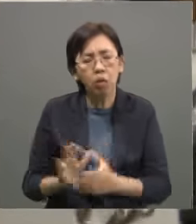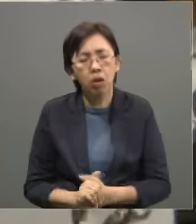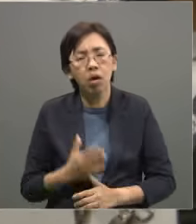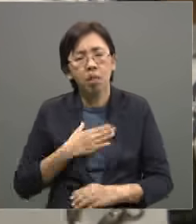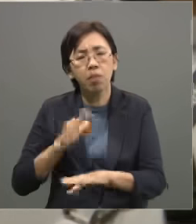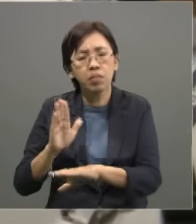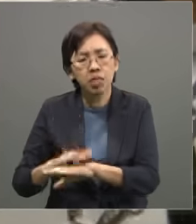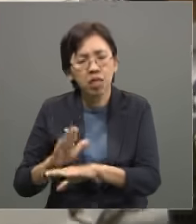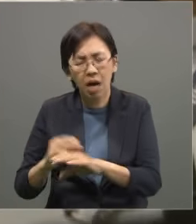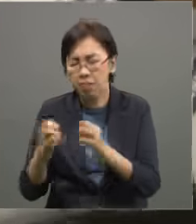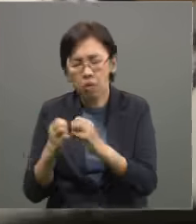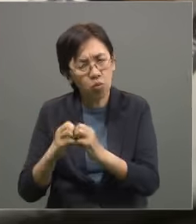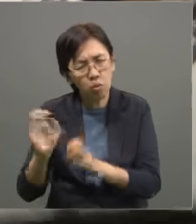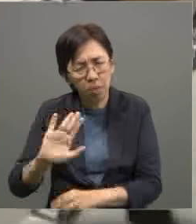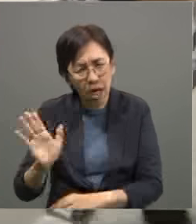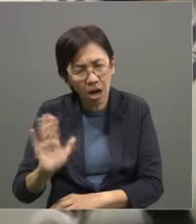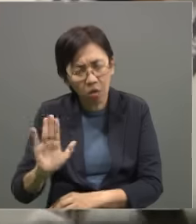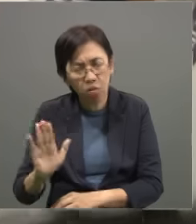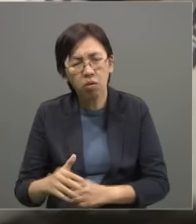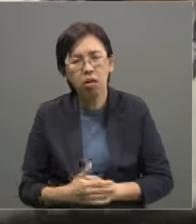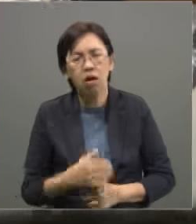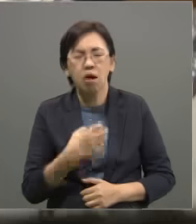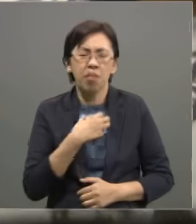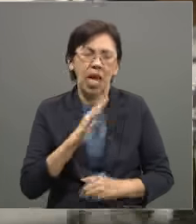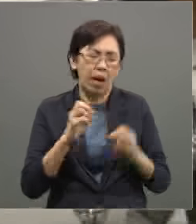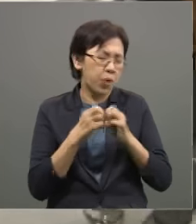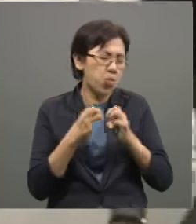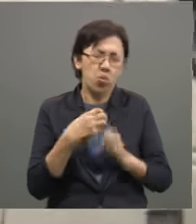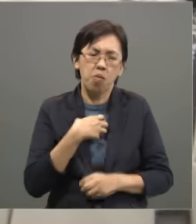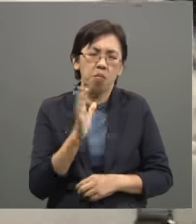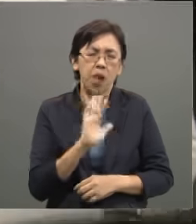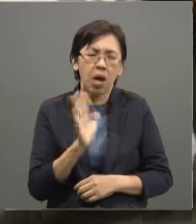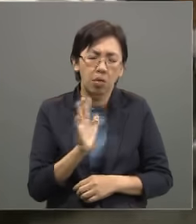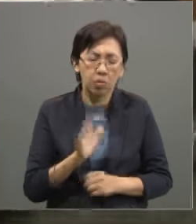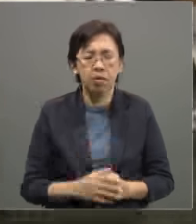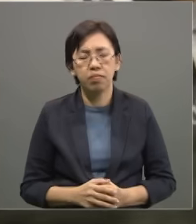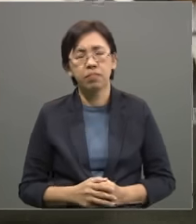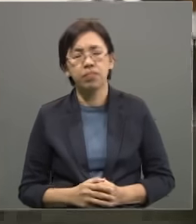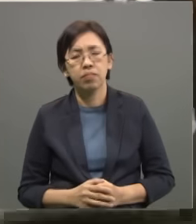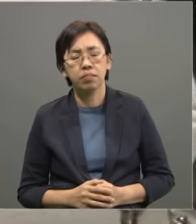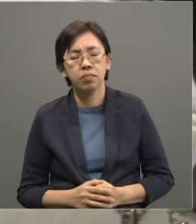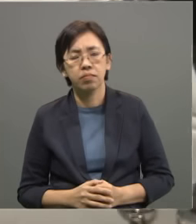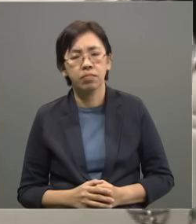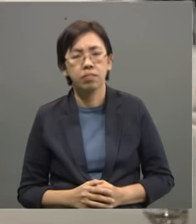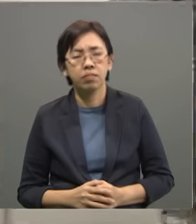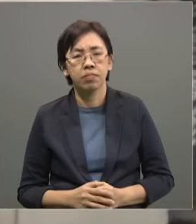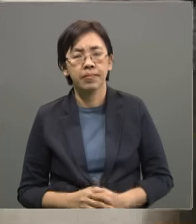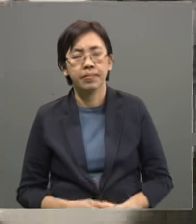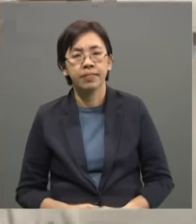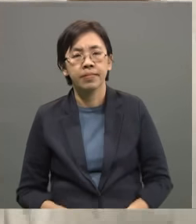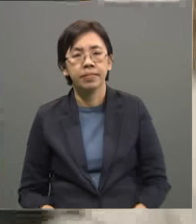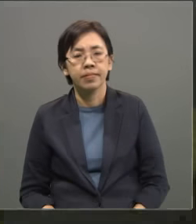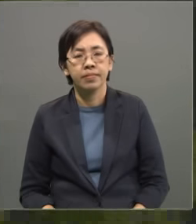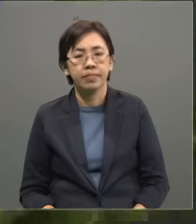ขาว่าอย่าไปยุ่งผมไม่อยากไปเกี่ยวข้องอะไรใดๆทั้งที่ห้ามมาแอบบ้างแค่นั้นเองครับ